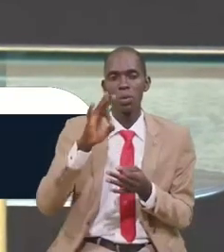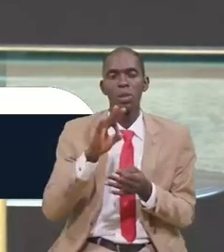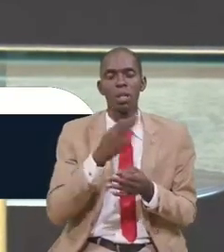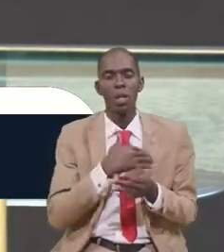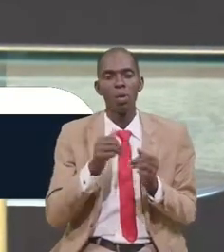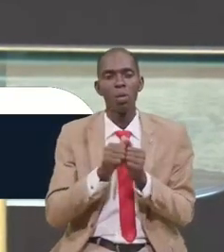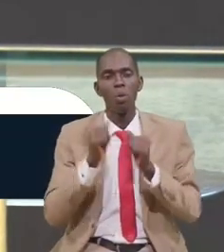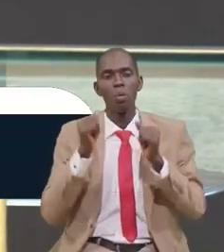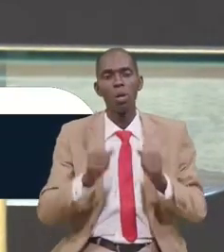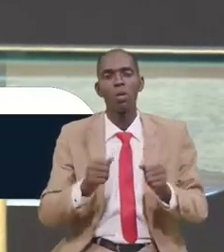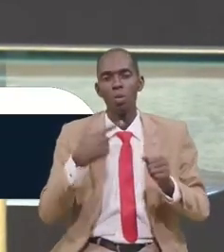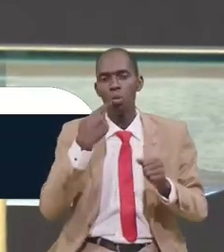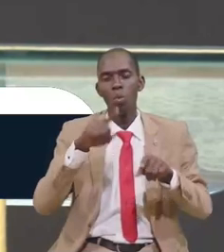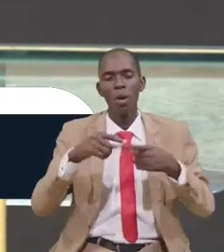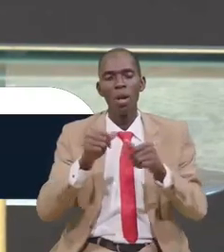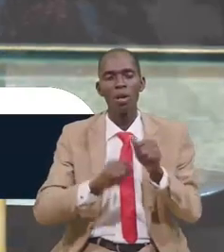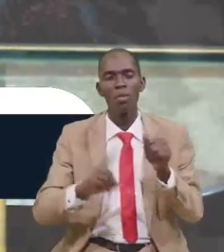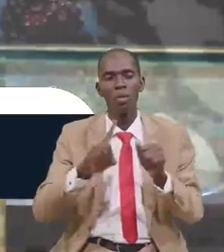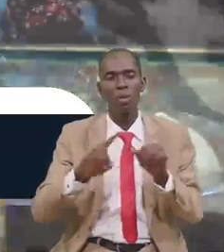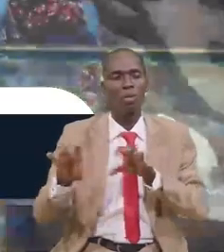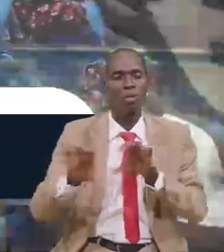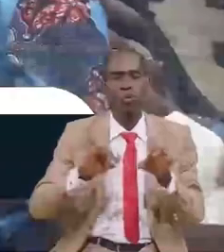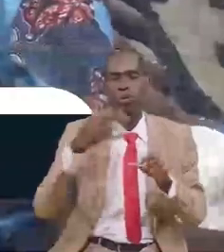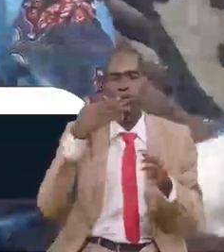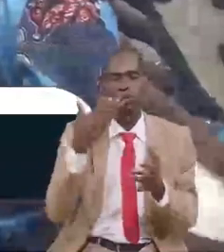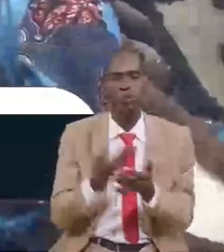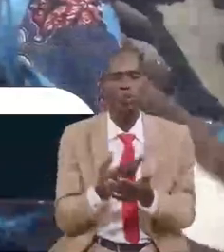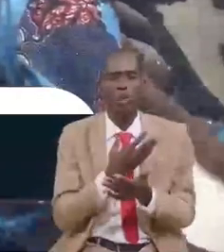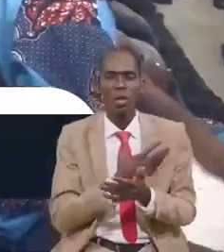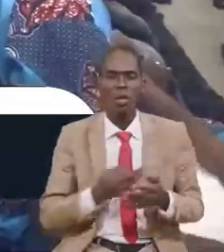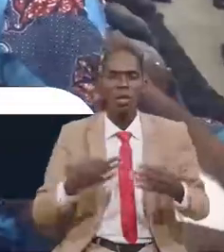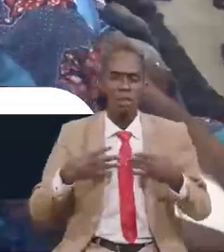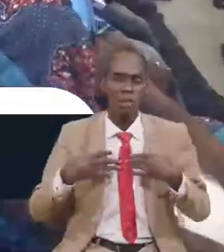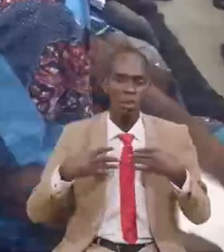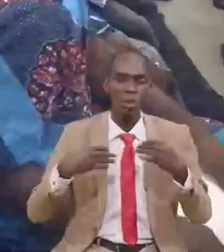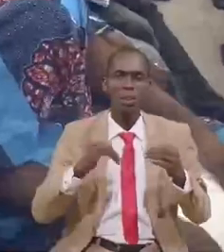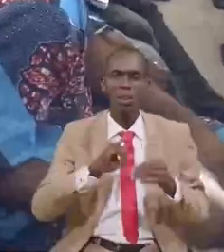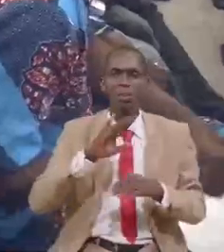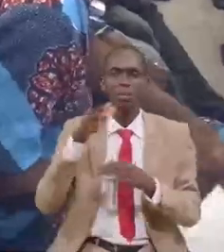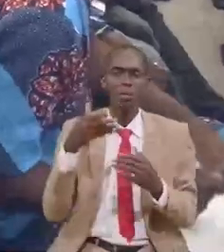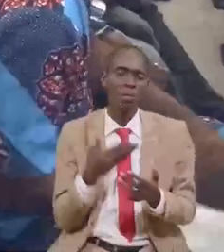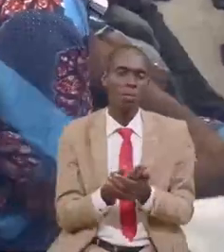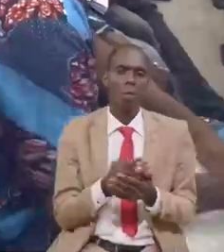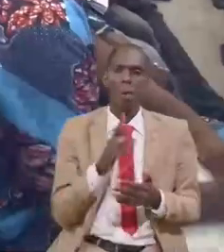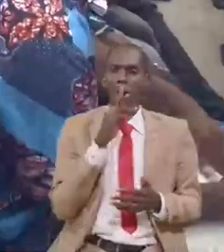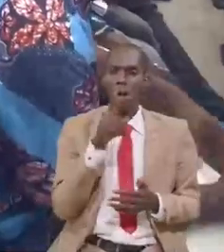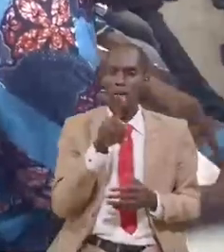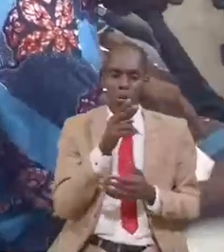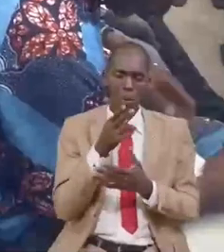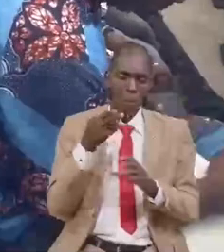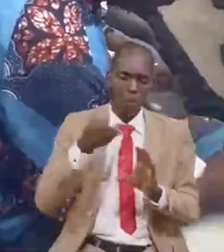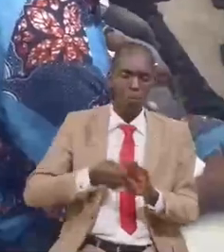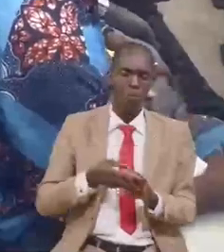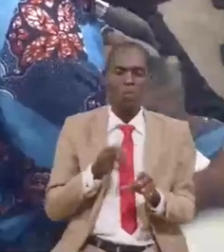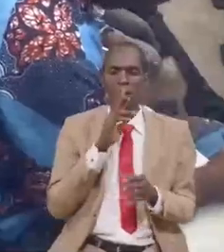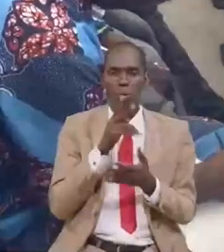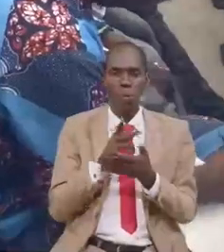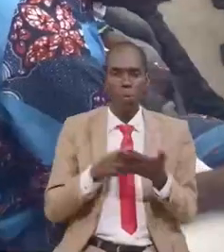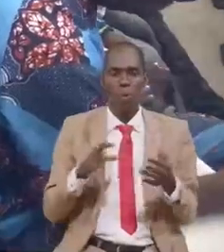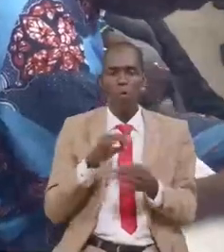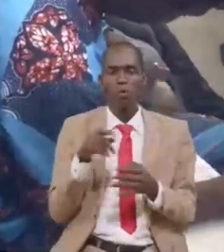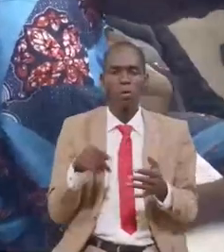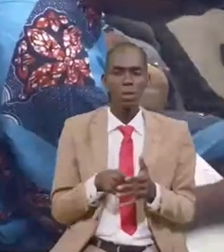Vous savez comment Dieu a oint du Saint-Esprit et de force Jésus de Nazareth, qui allait de lieu en lieu, faisant du bien,